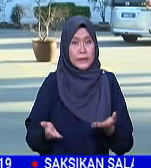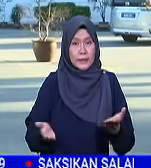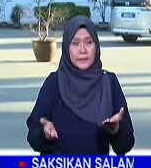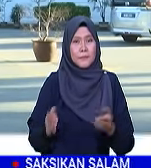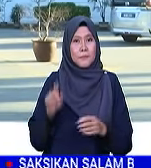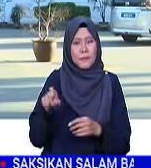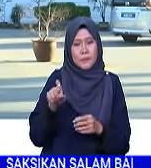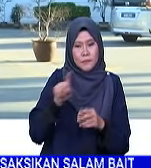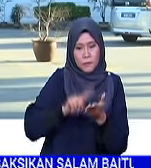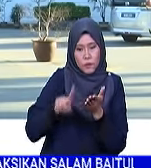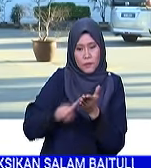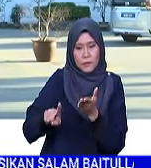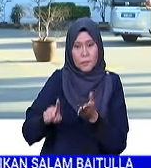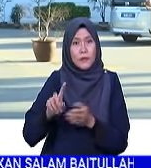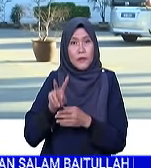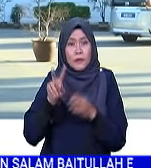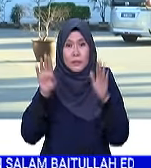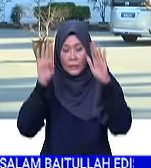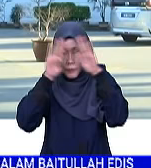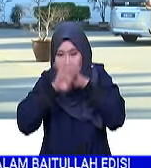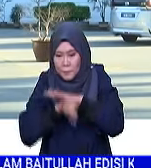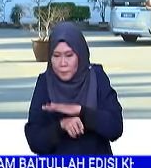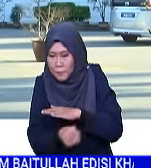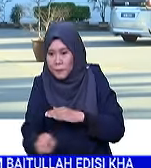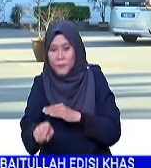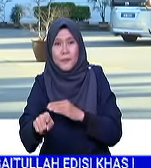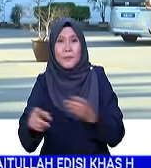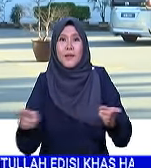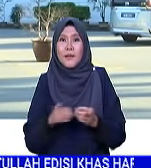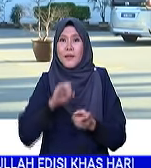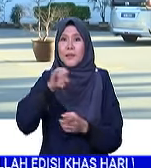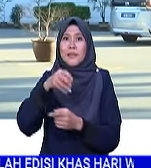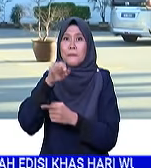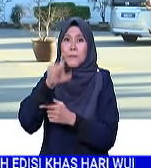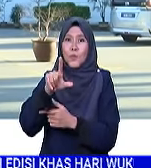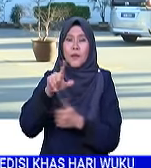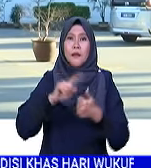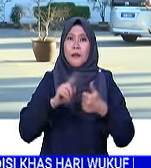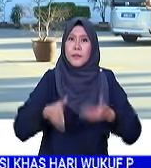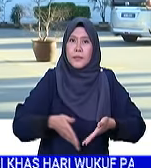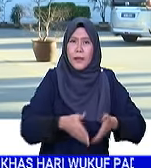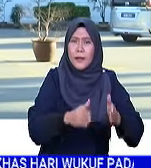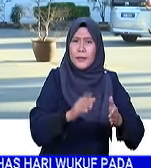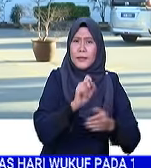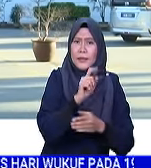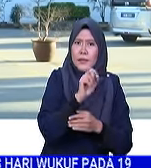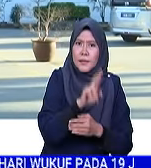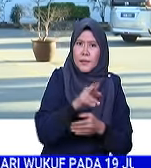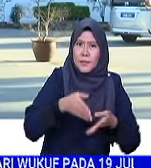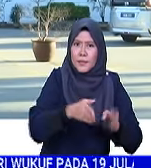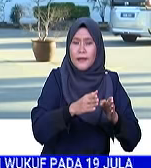pasti dua laluan tikus di daerah Jembo ni. Iaitu di jalan Seting Hilir